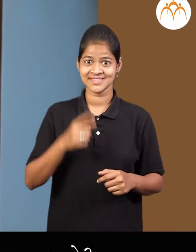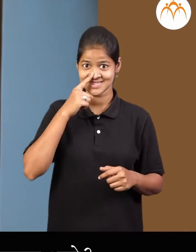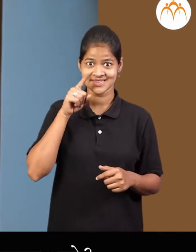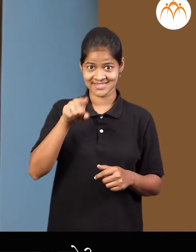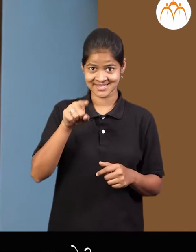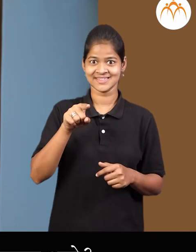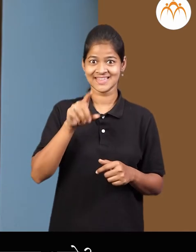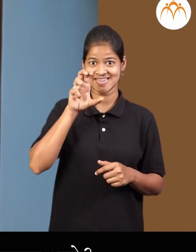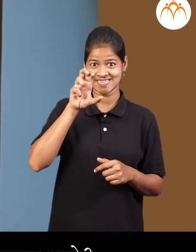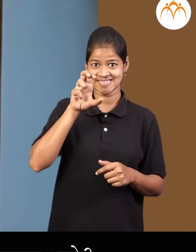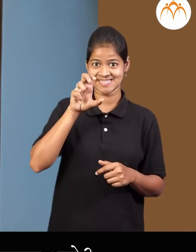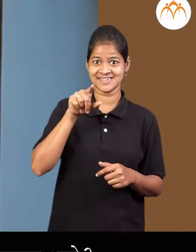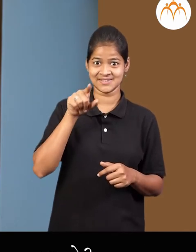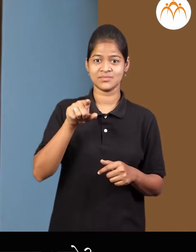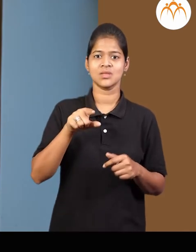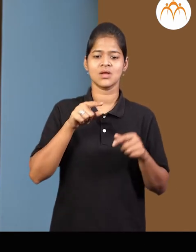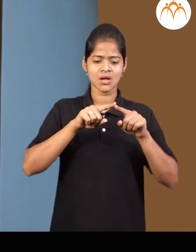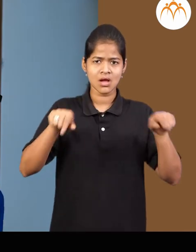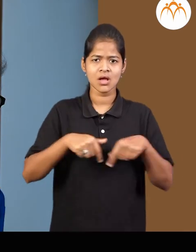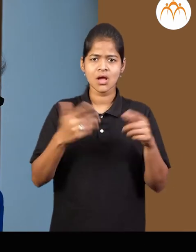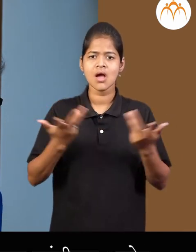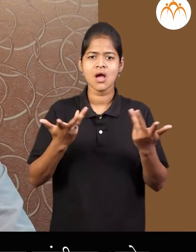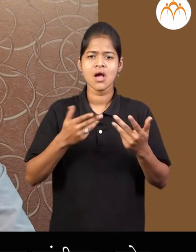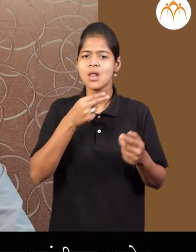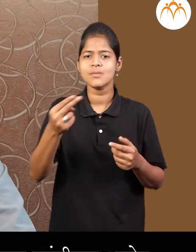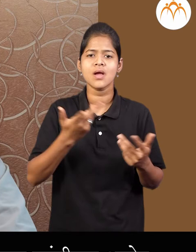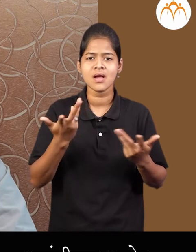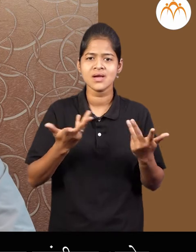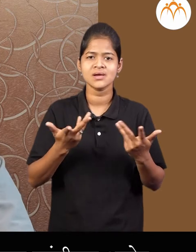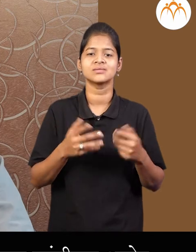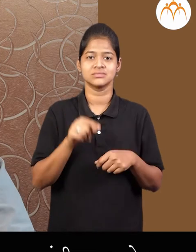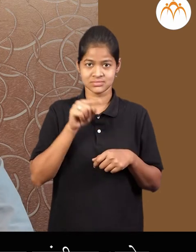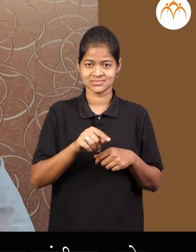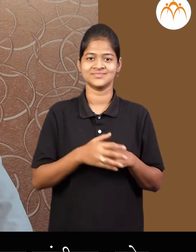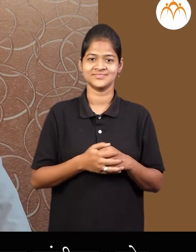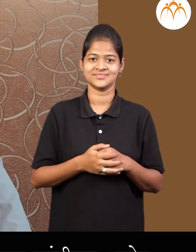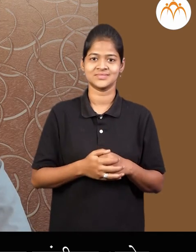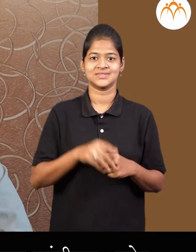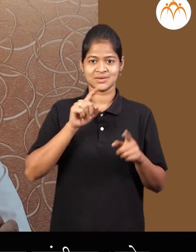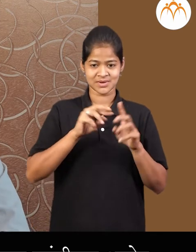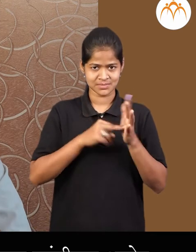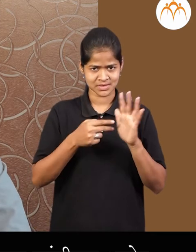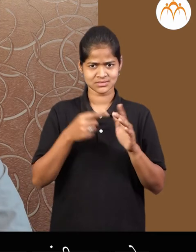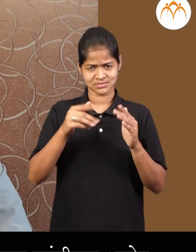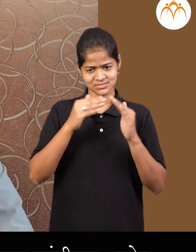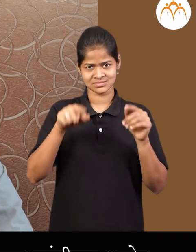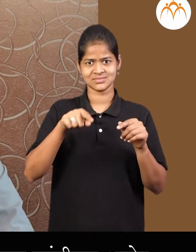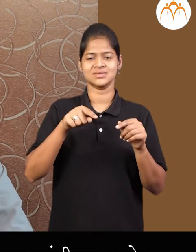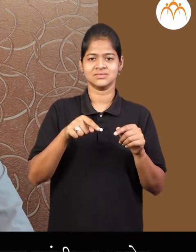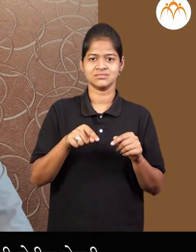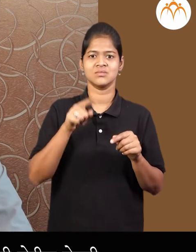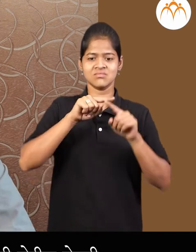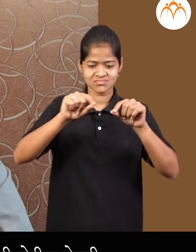अन्विता मला सांग हा आकार कुठला आहे? चौरस. बरोबर, म्हणजे घराच्या चारही बाजू सारख्या लांबीच्या